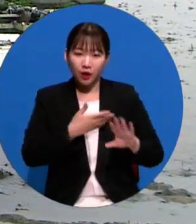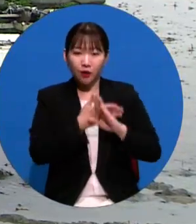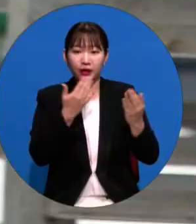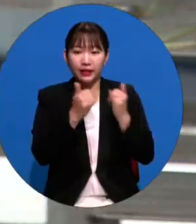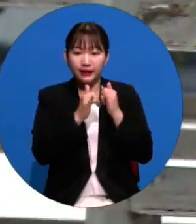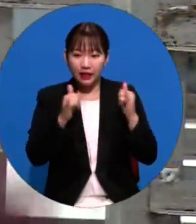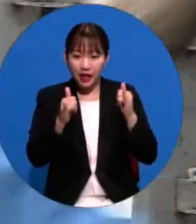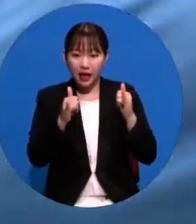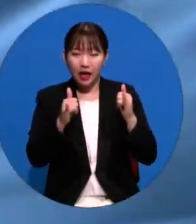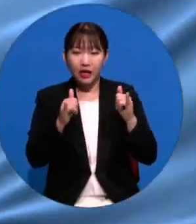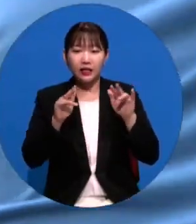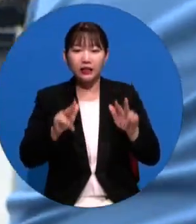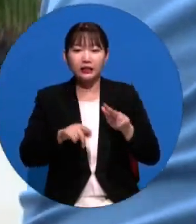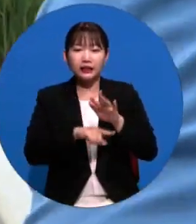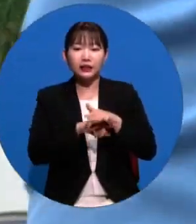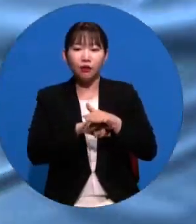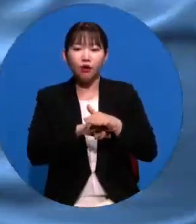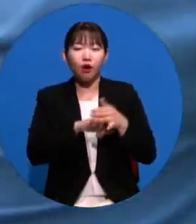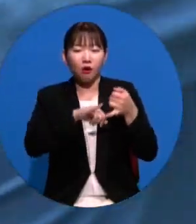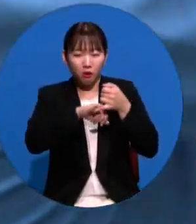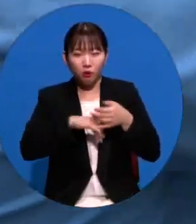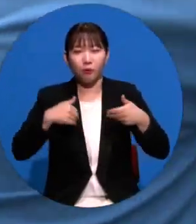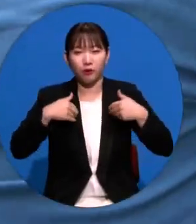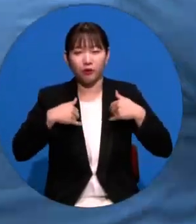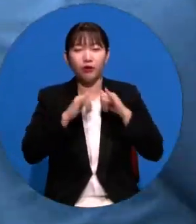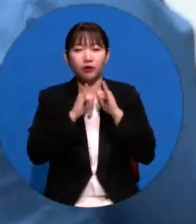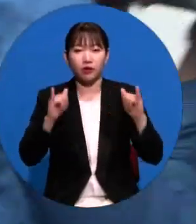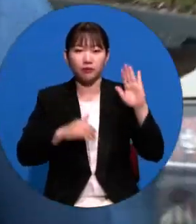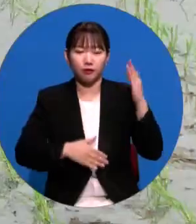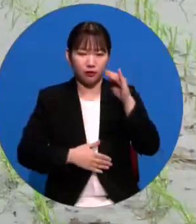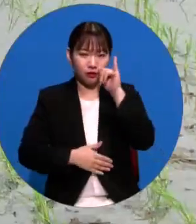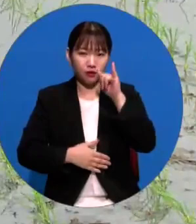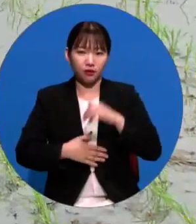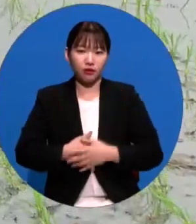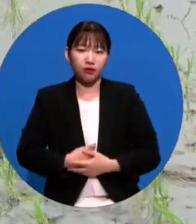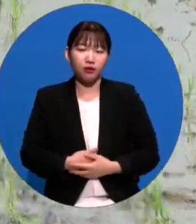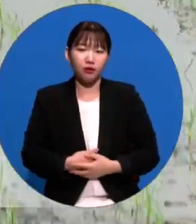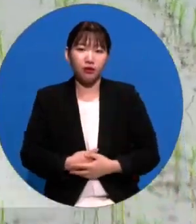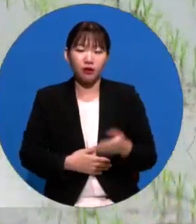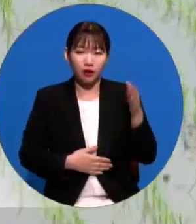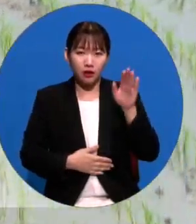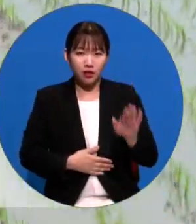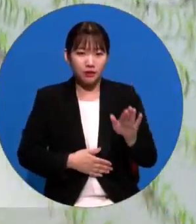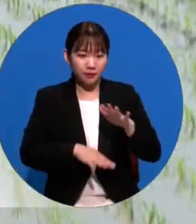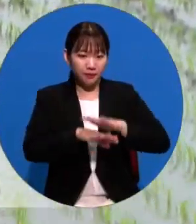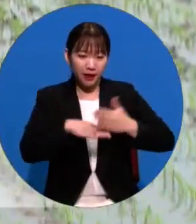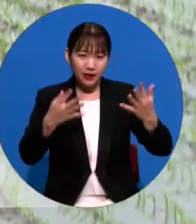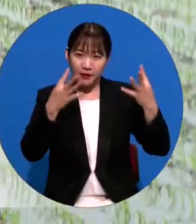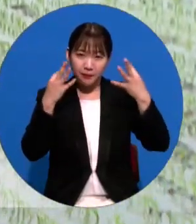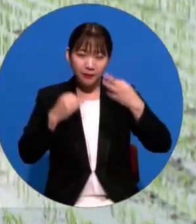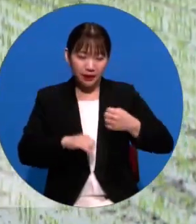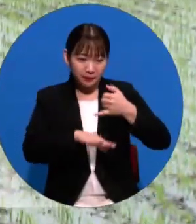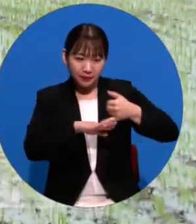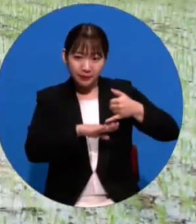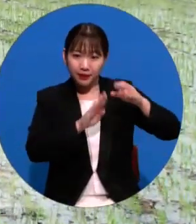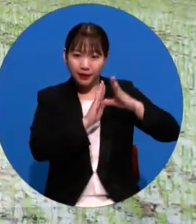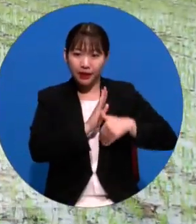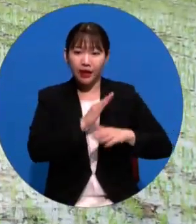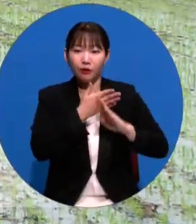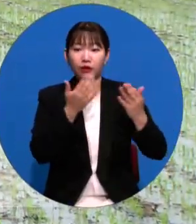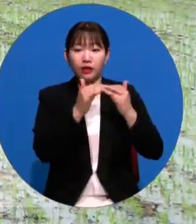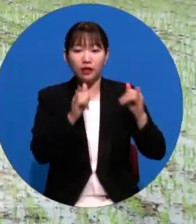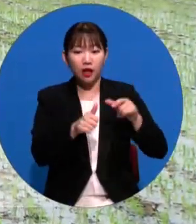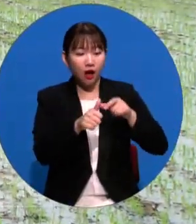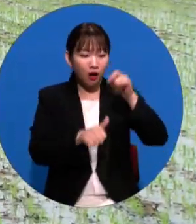외국인 근로자들은 이제 농촌에서 없어서는 안 될 인력이 되고 있습니다. 하지만 농산일이 많은 영농철에는 외국인